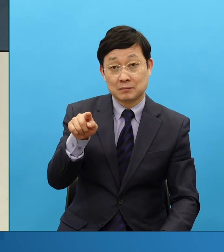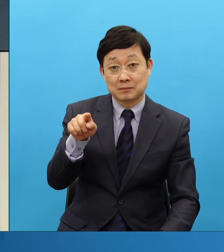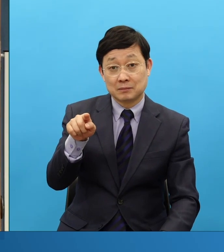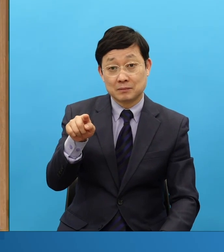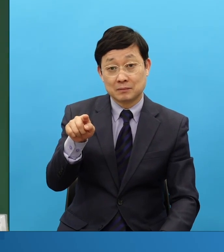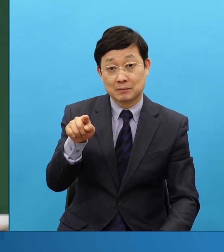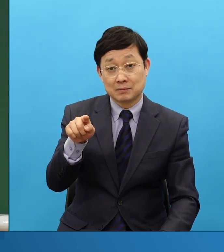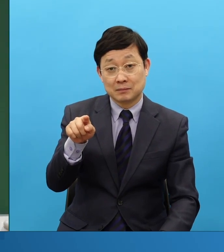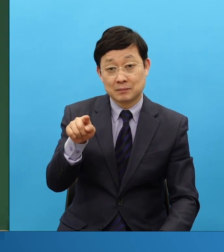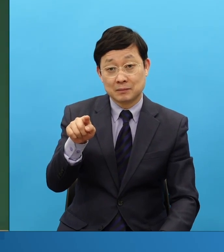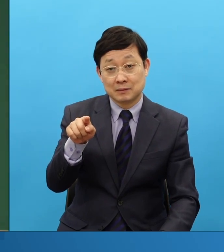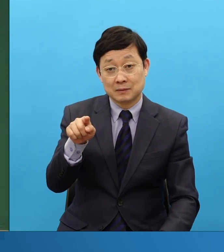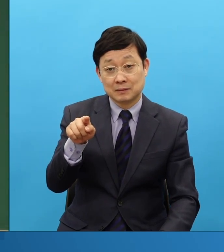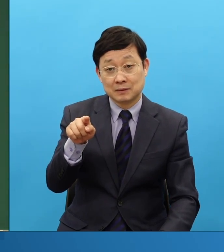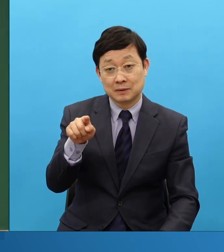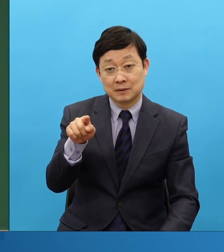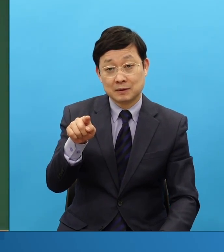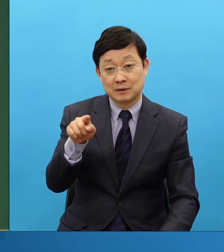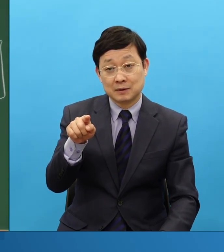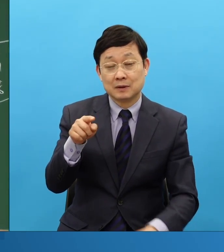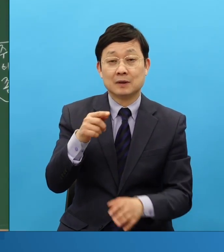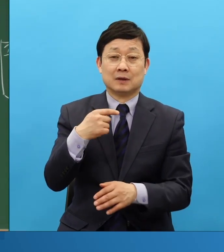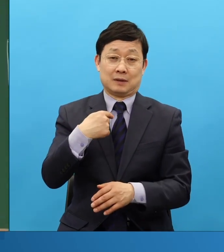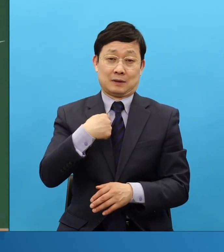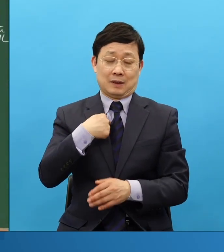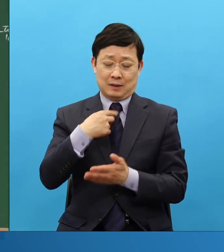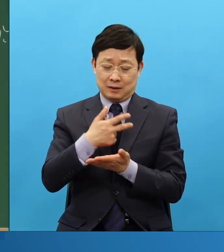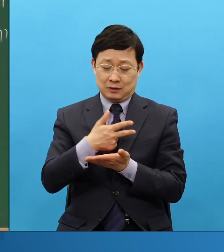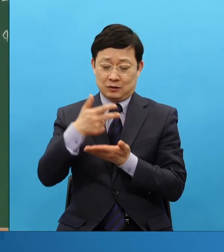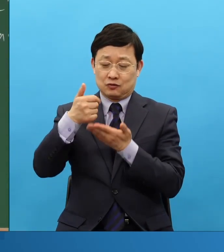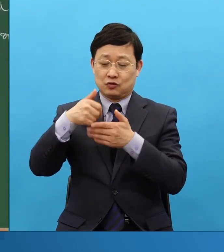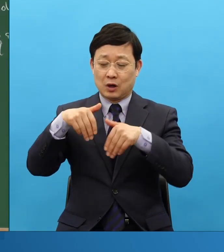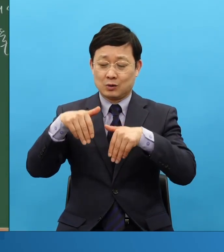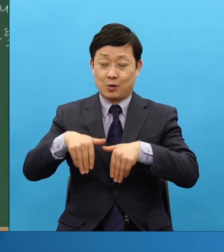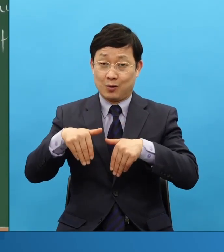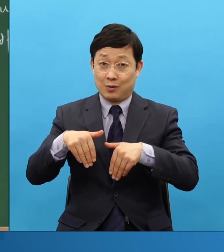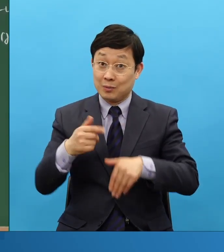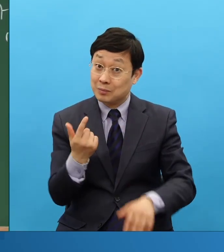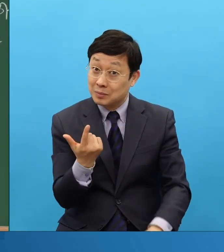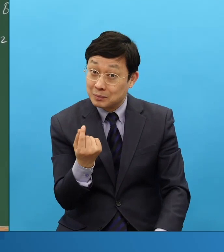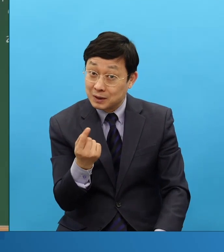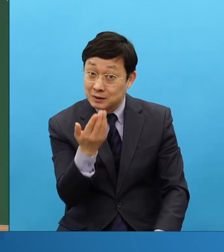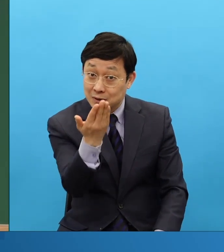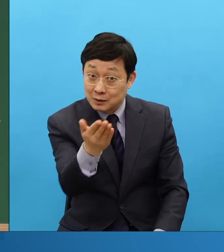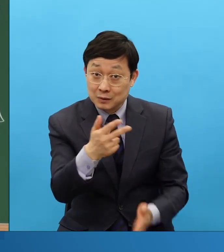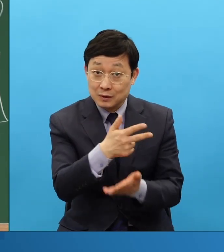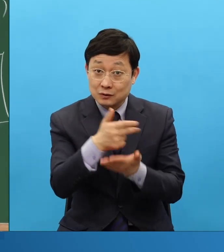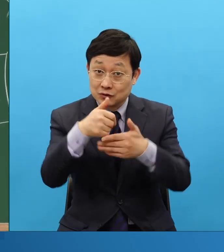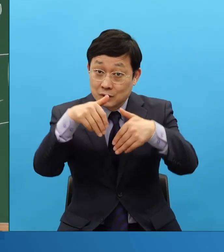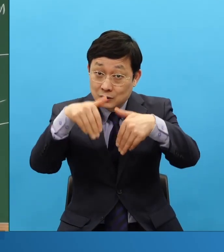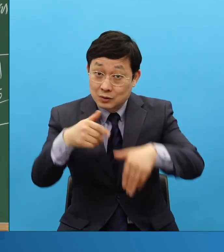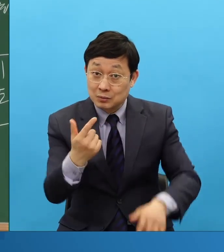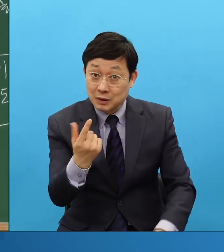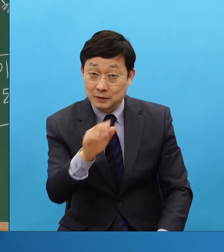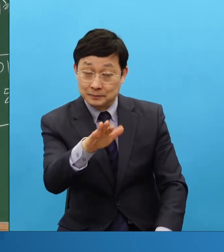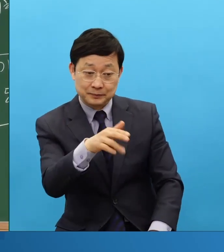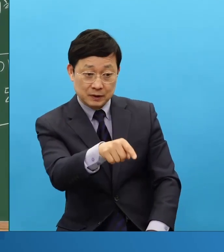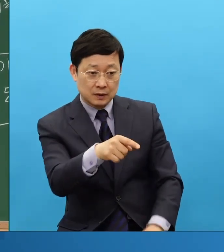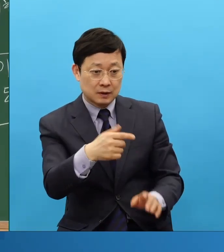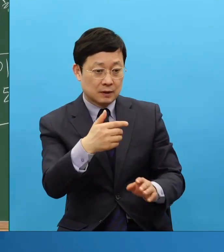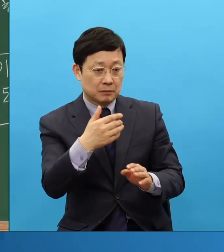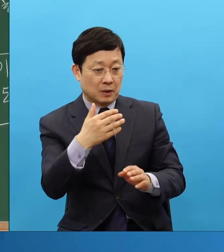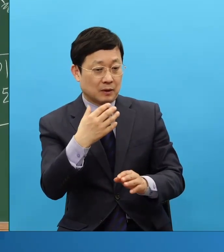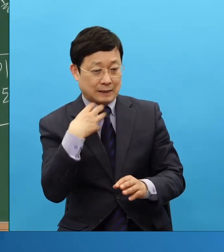지금부터 생각해야 됩니다. You have to start thinking about this. 누가 뭐래도 맞습니다. No matter what anybody says. 여러분 주의 종들이 부교육자든 담임이게 누